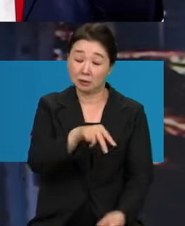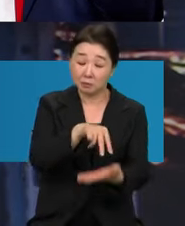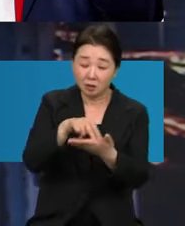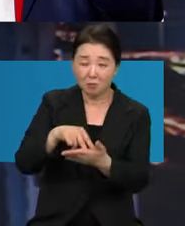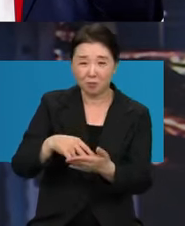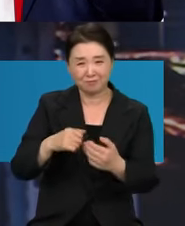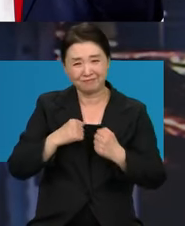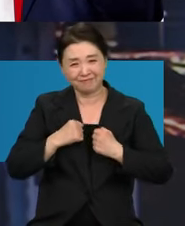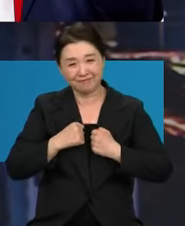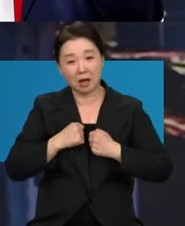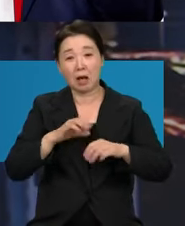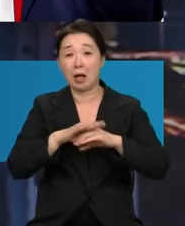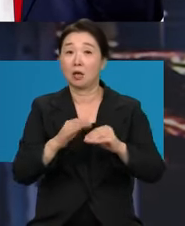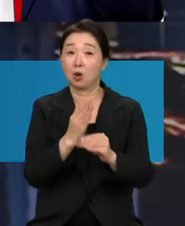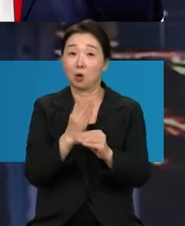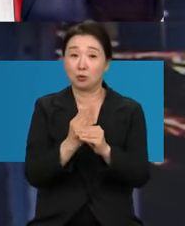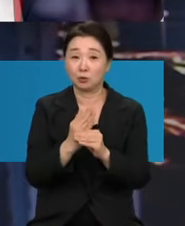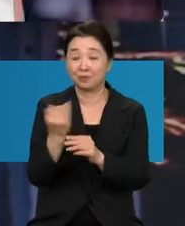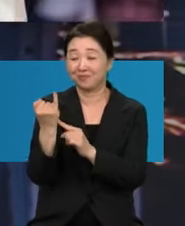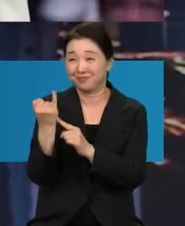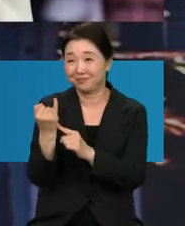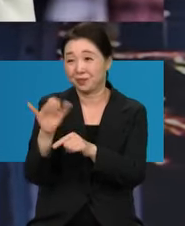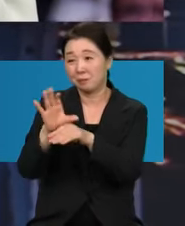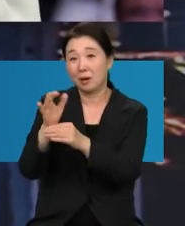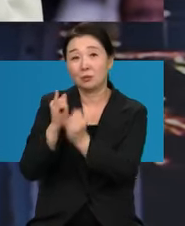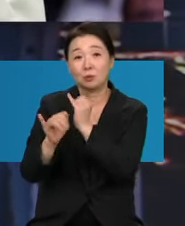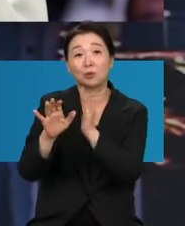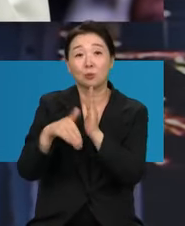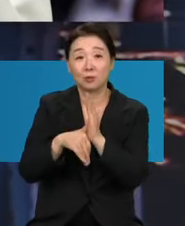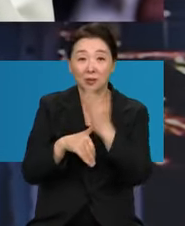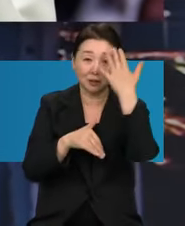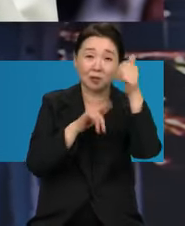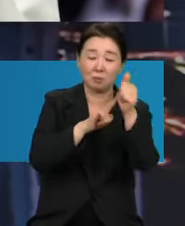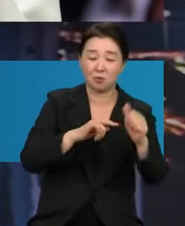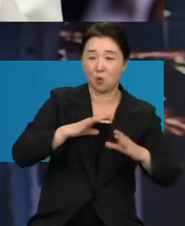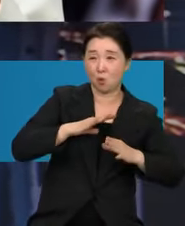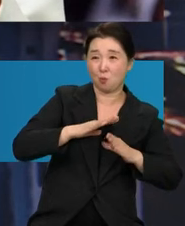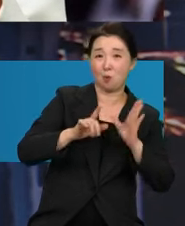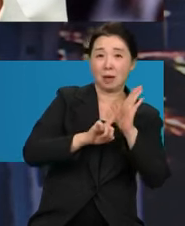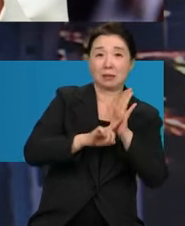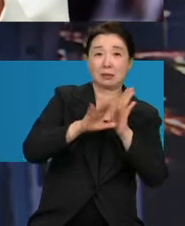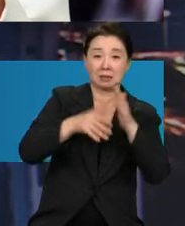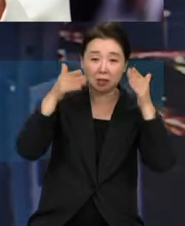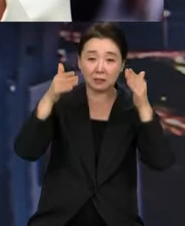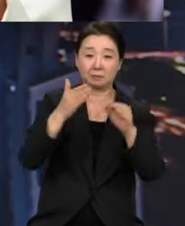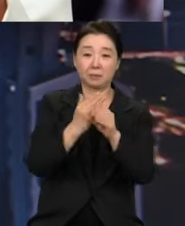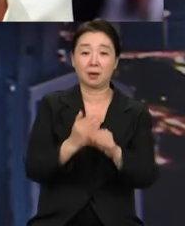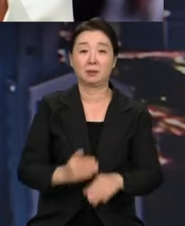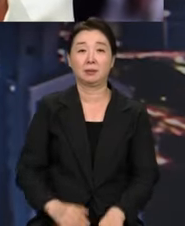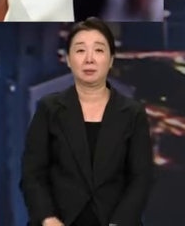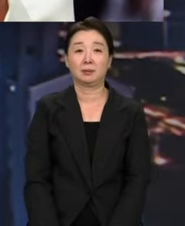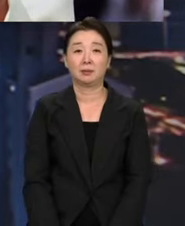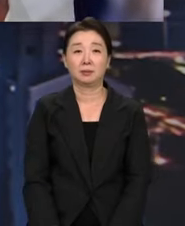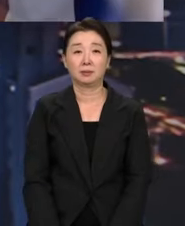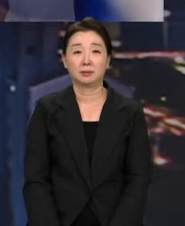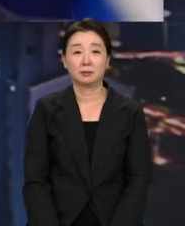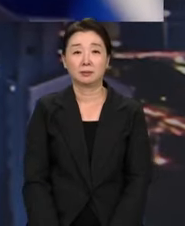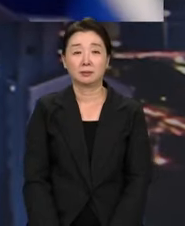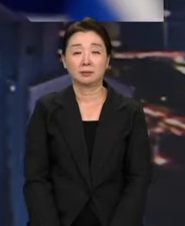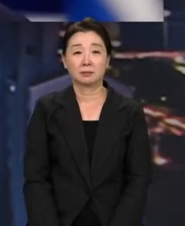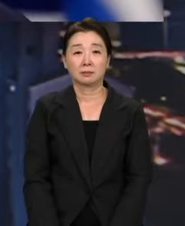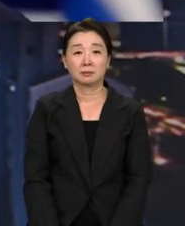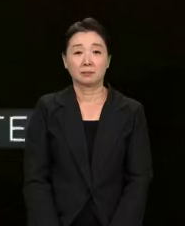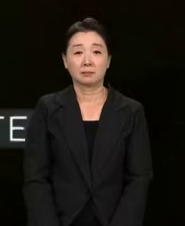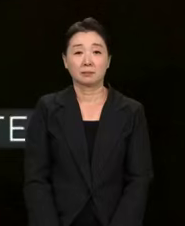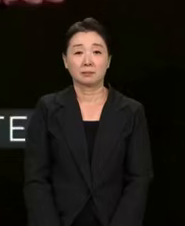총력 대응에 나섰는데 패리스는 방송 인터뷰에 트럼프는 공포 마케팅에 집중하고 있습니다 워싱턴 정강현 특파원입니다